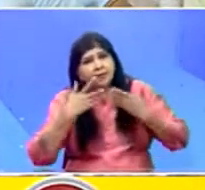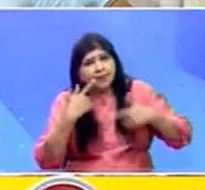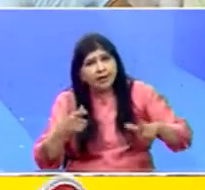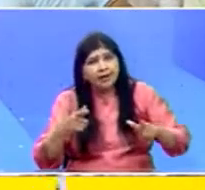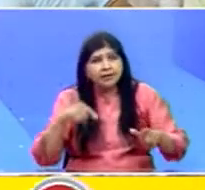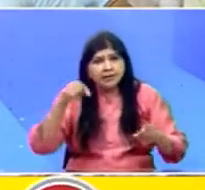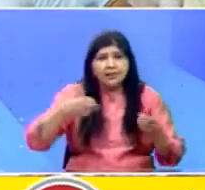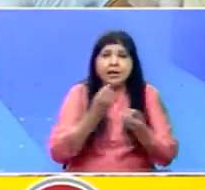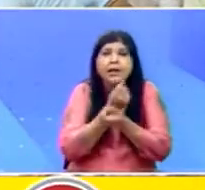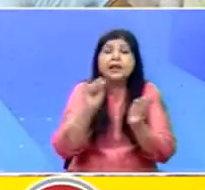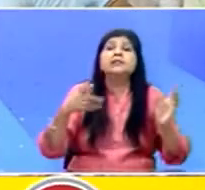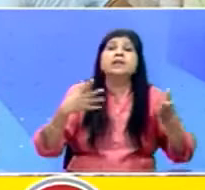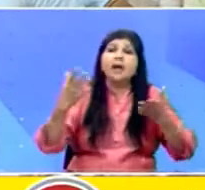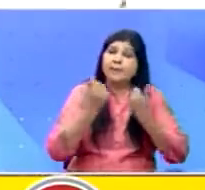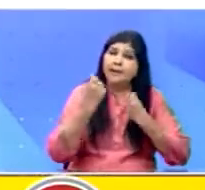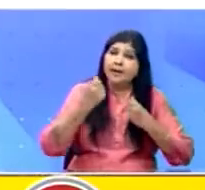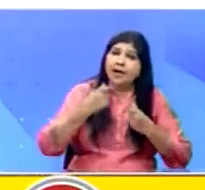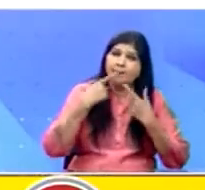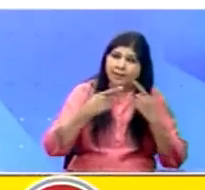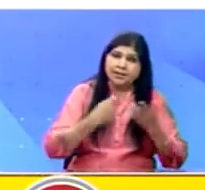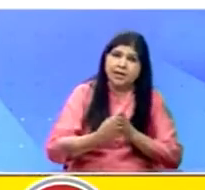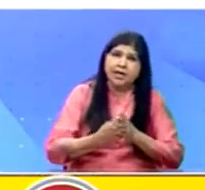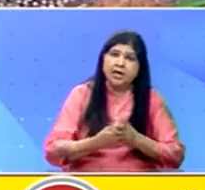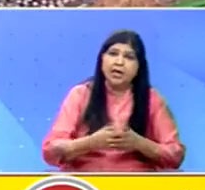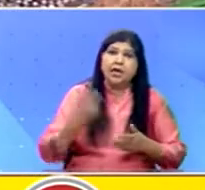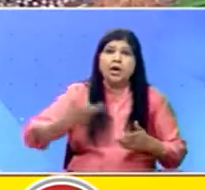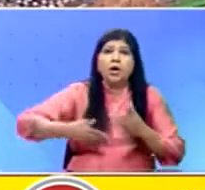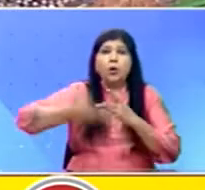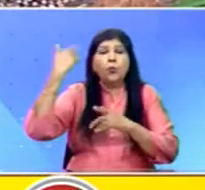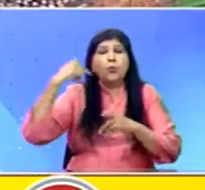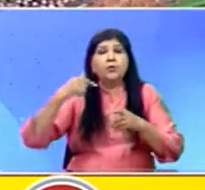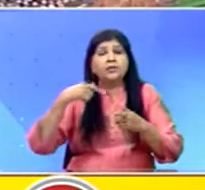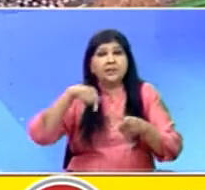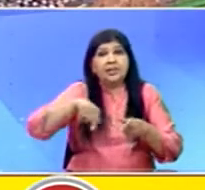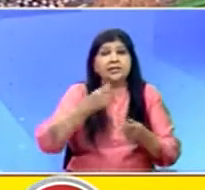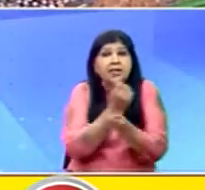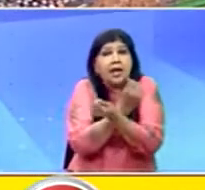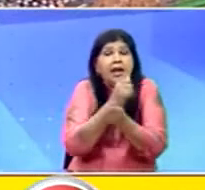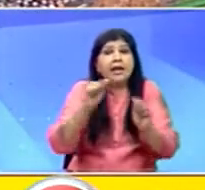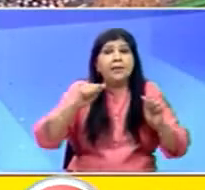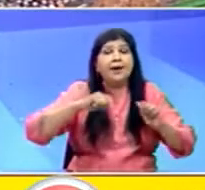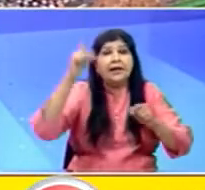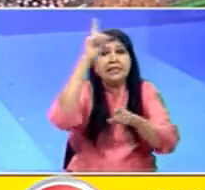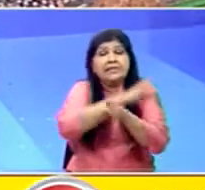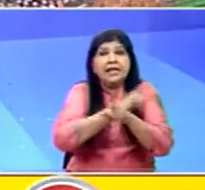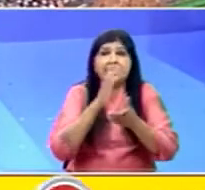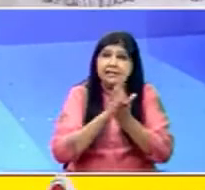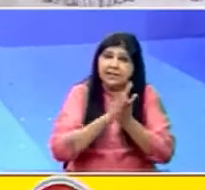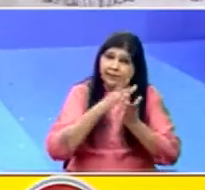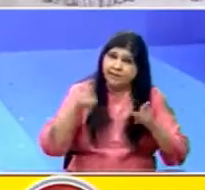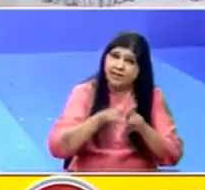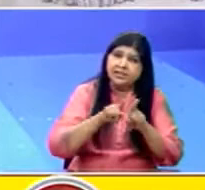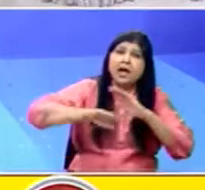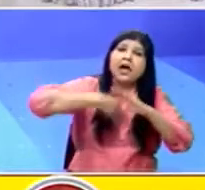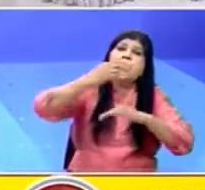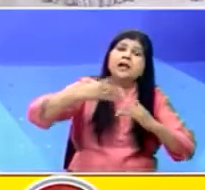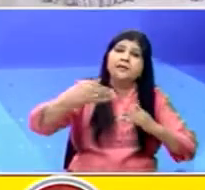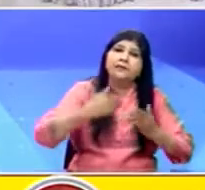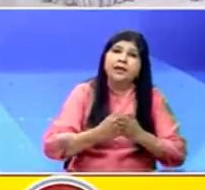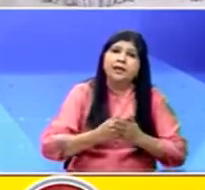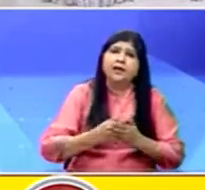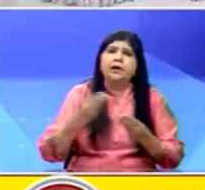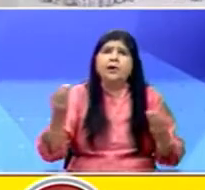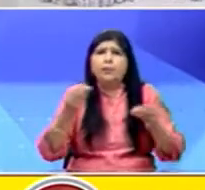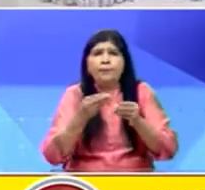है। स्वतंत्रता दिवस के एक महान पर्व के साथ साथ आने वाले दिनों में और भी कई पर्व